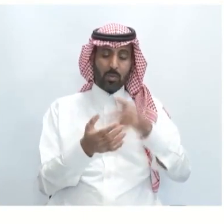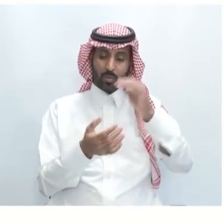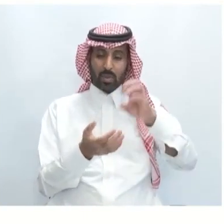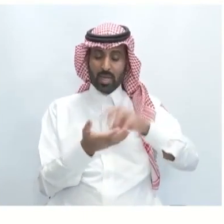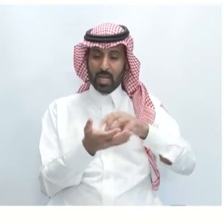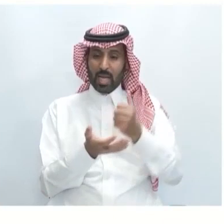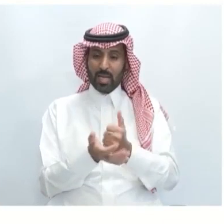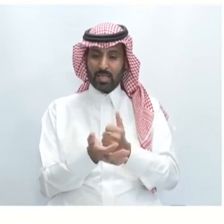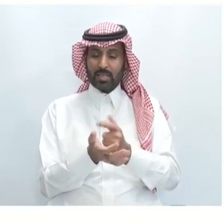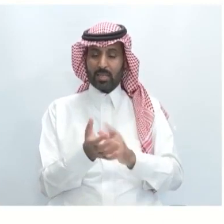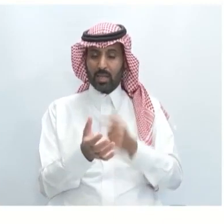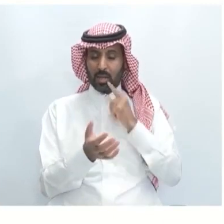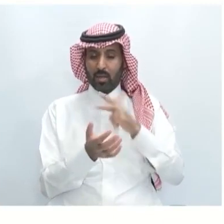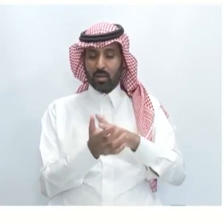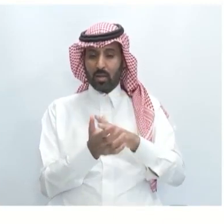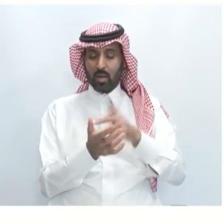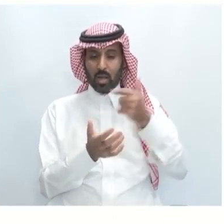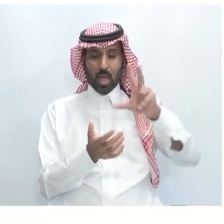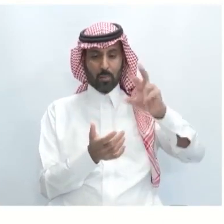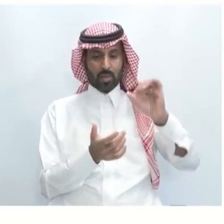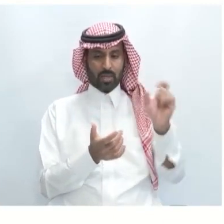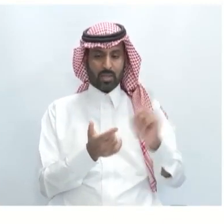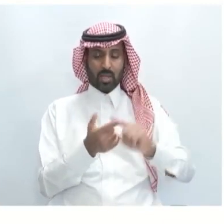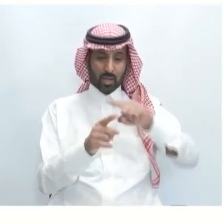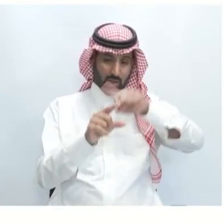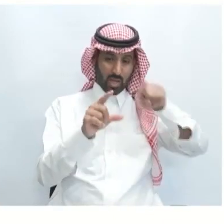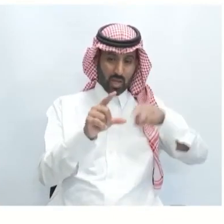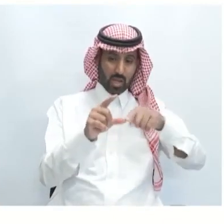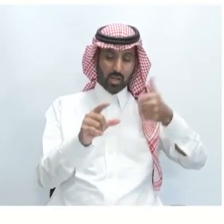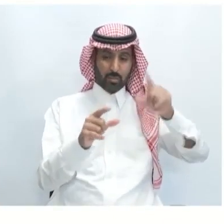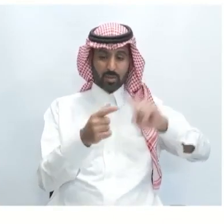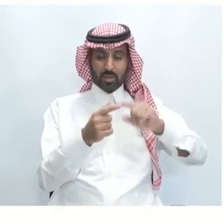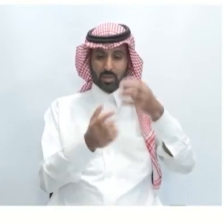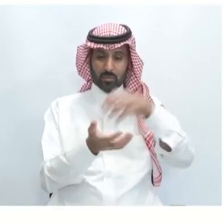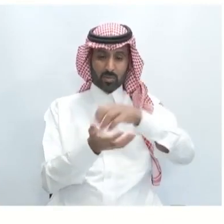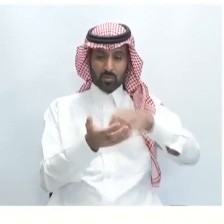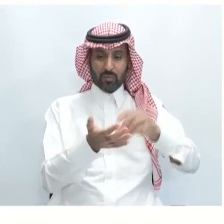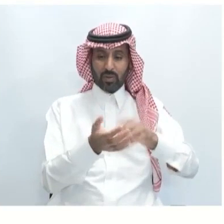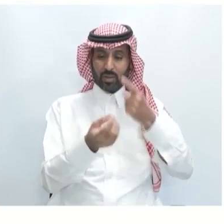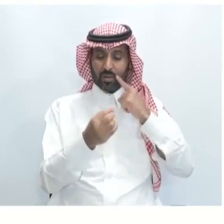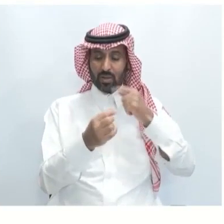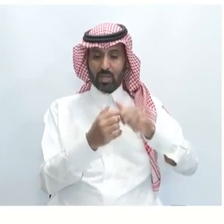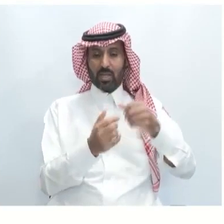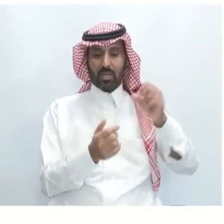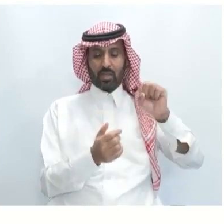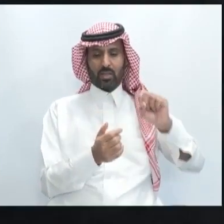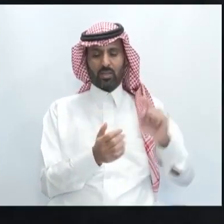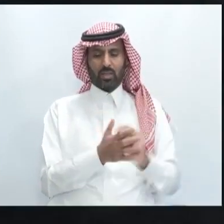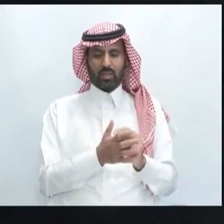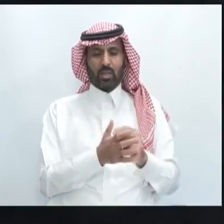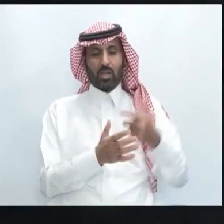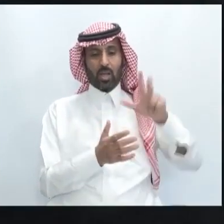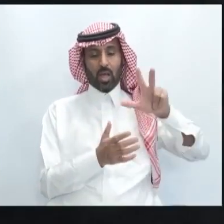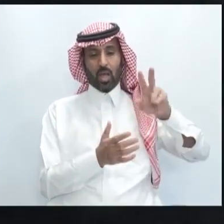ومجموعات الكربوكسيل والامين والحلقات الاروماتيه والمجموعات التي تحتوي على الكبريت تنوع